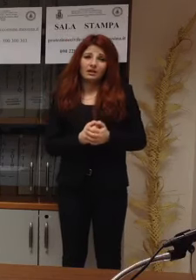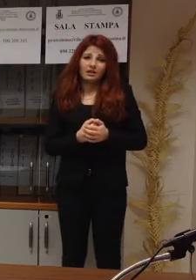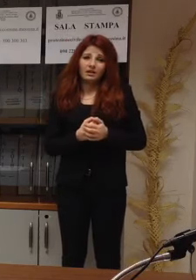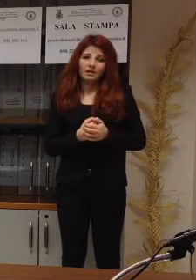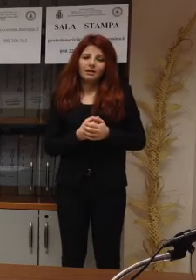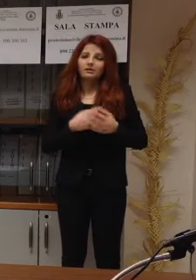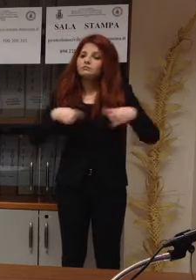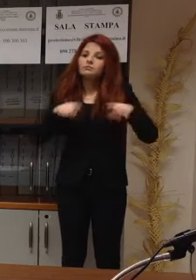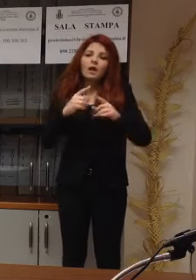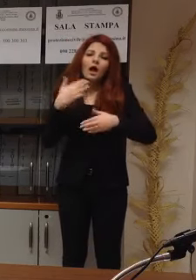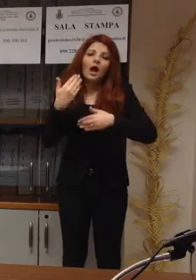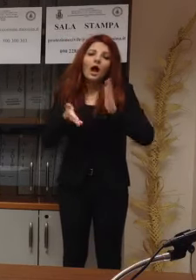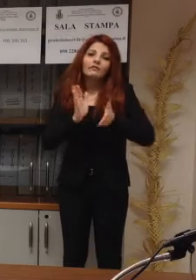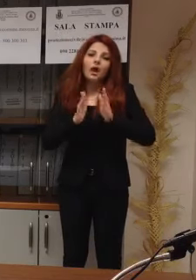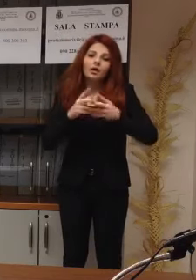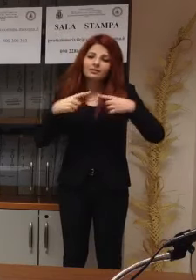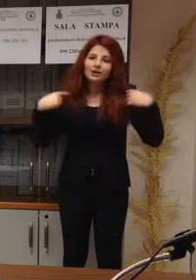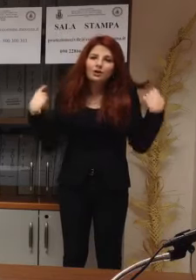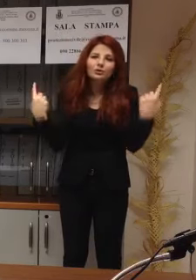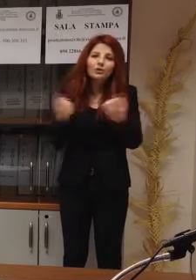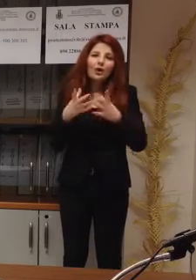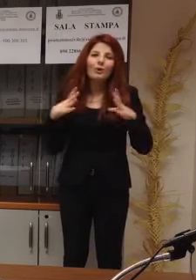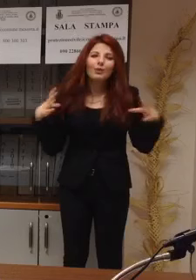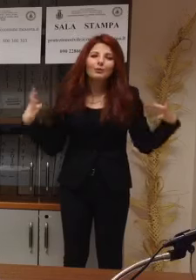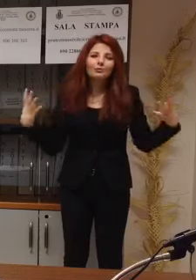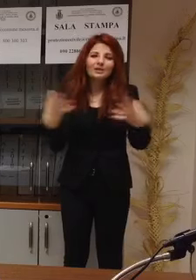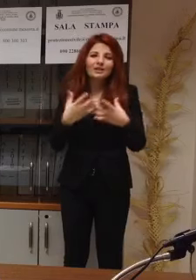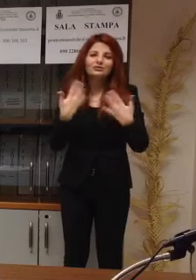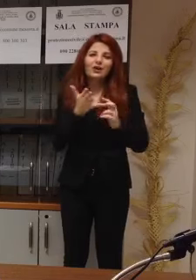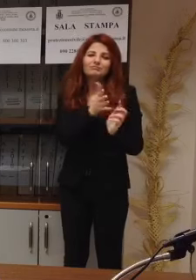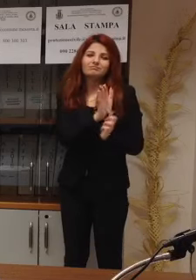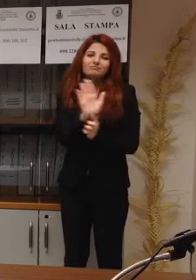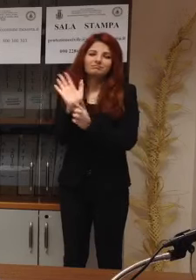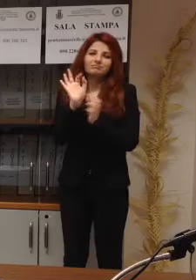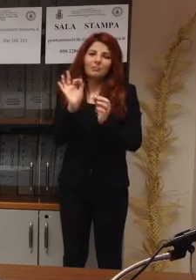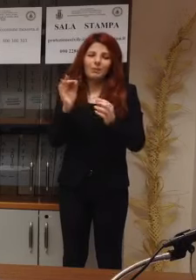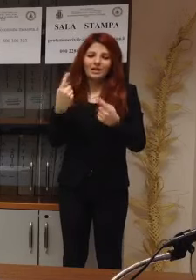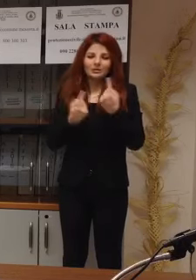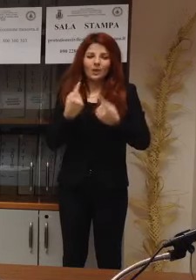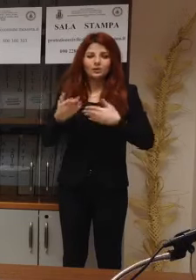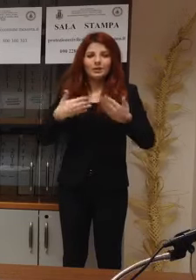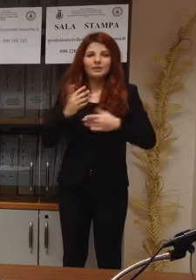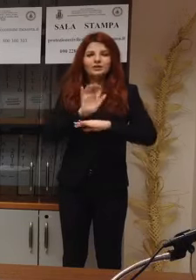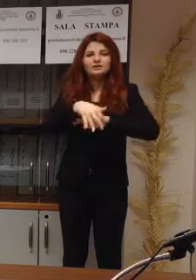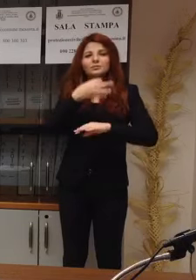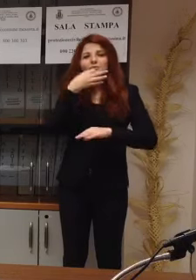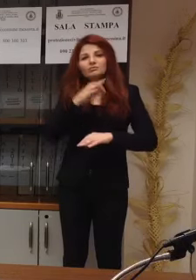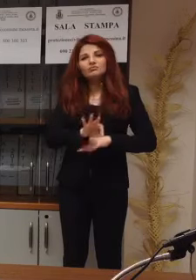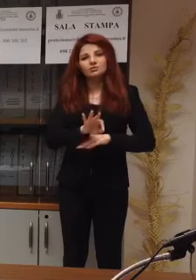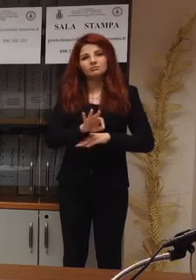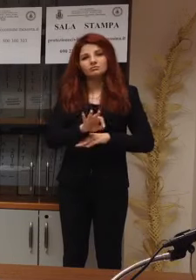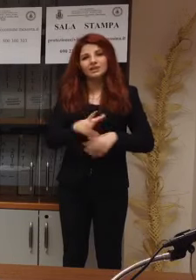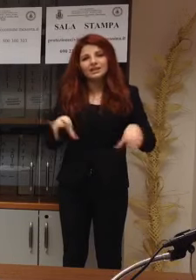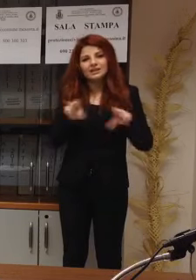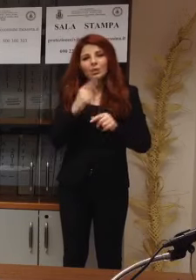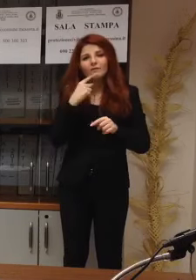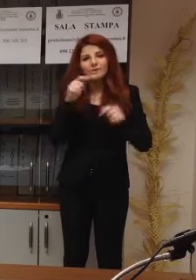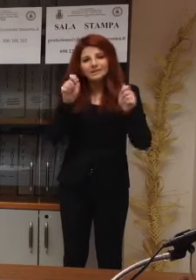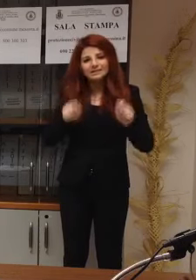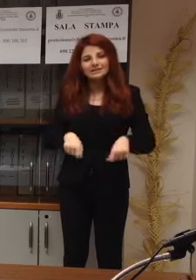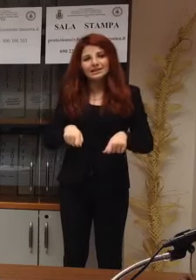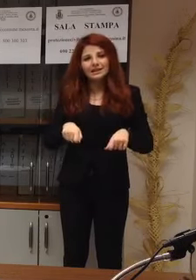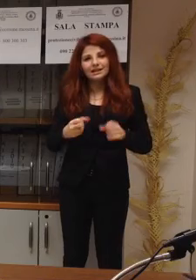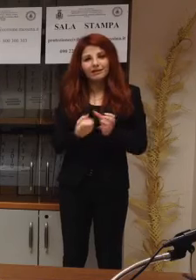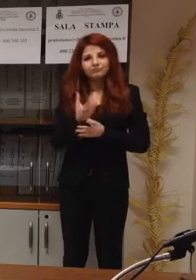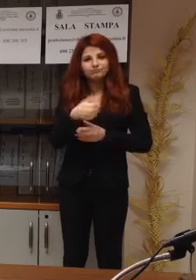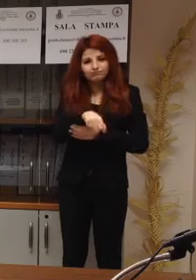di questa emergenza. Noi assieme supereremo queste emergenze, noi assieme rilanceremo la città di Messina.